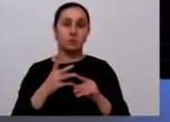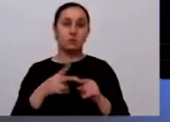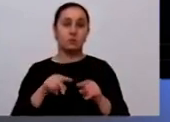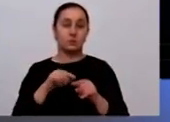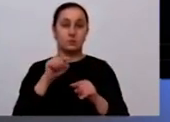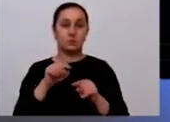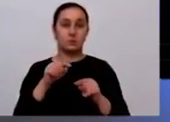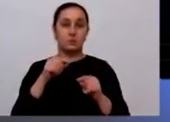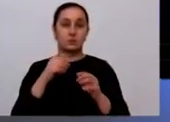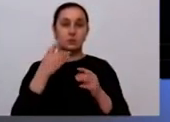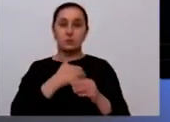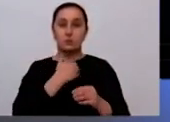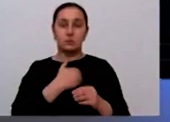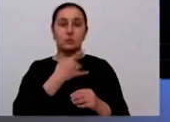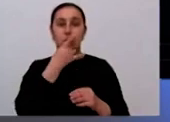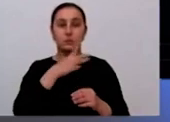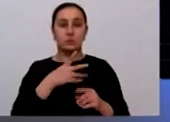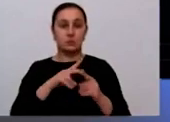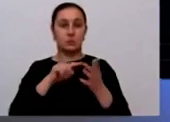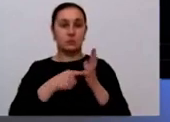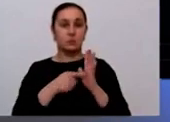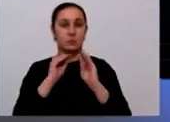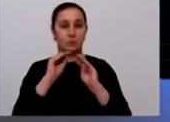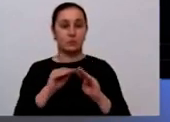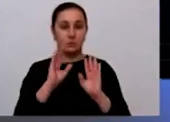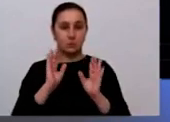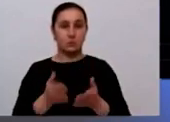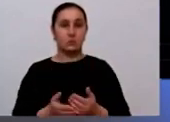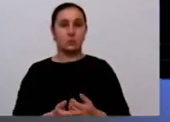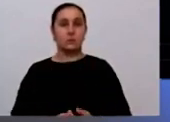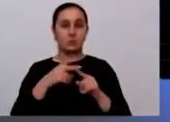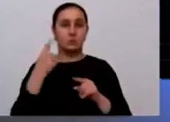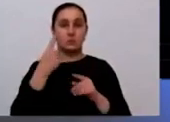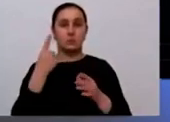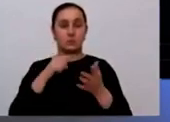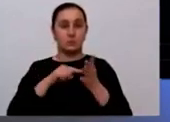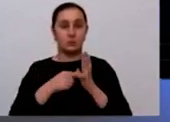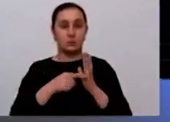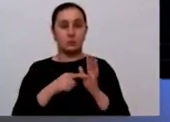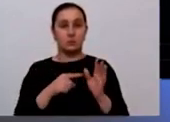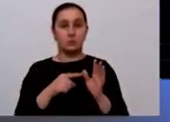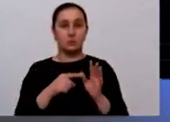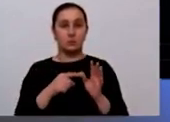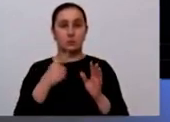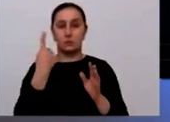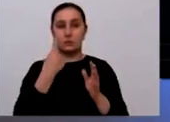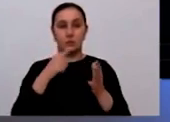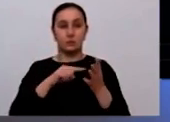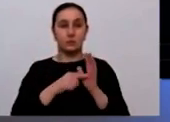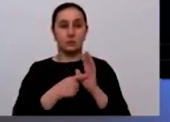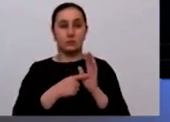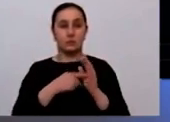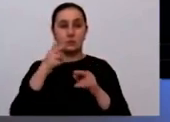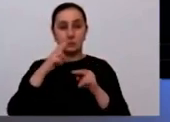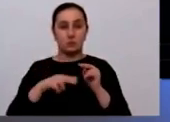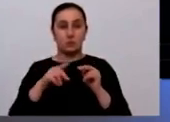uchun biz ixtiyoriy xohlagan joyimizga nuqta qo'yamiz. Demak, nuqtalarni qo'yib olib, birinchi nuqta bilan